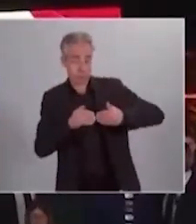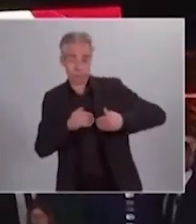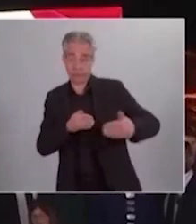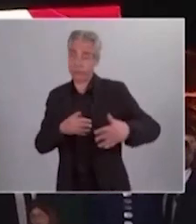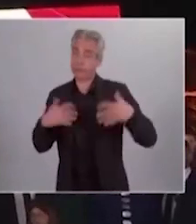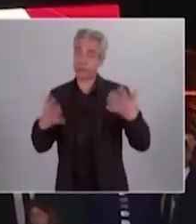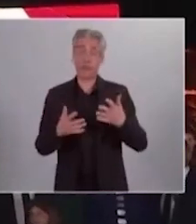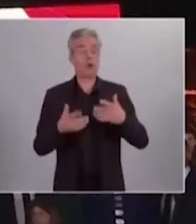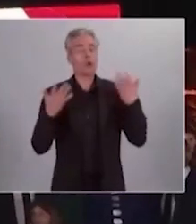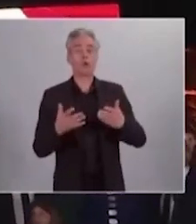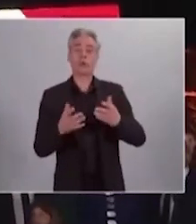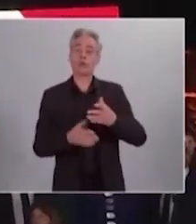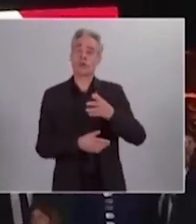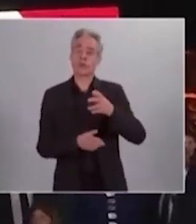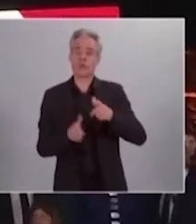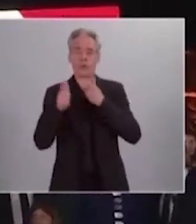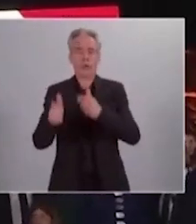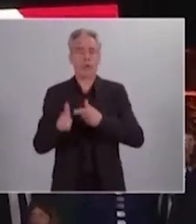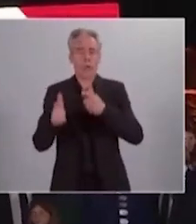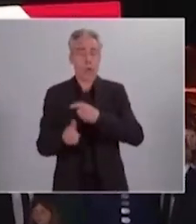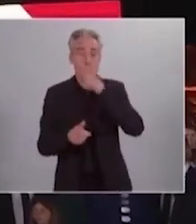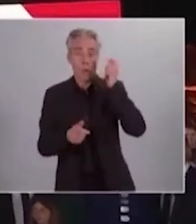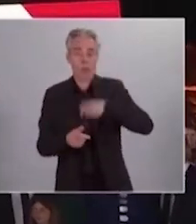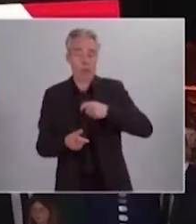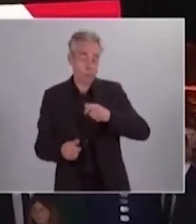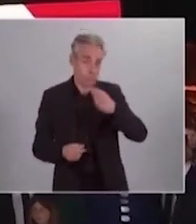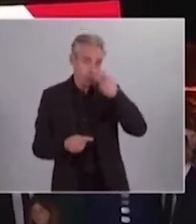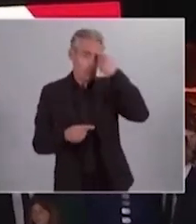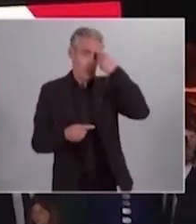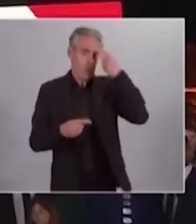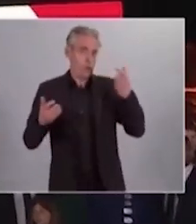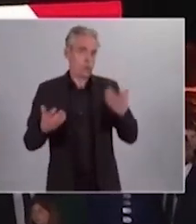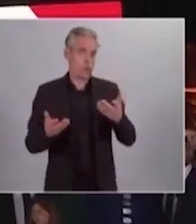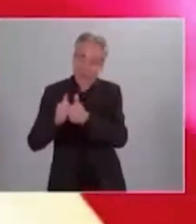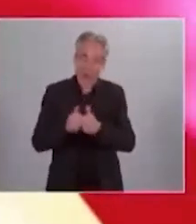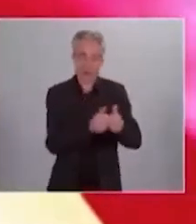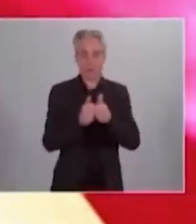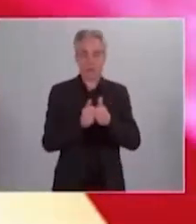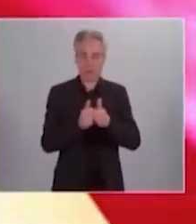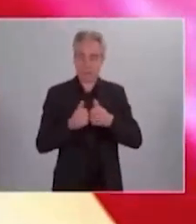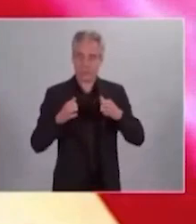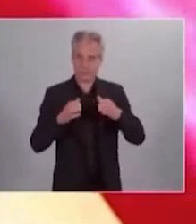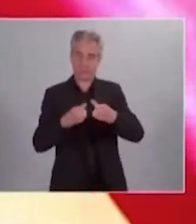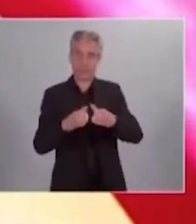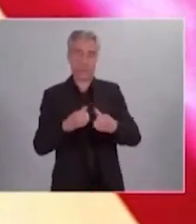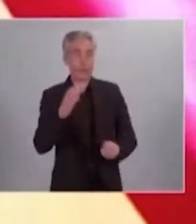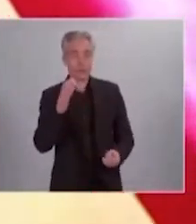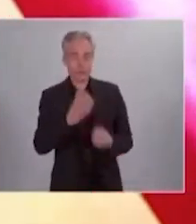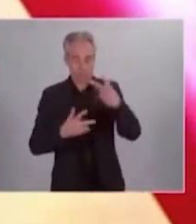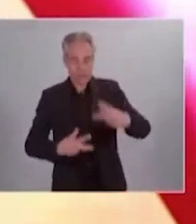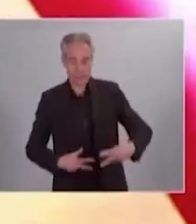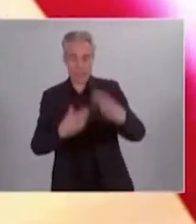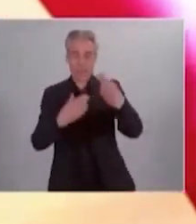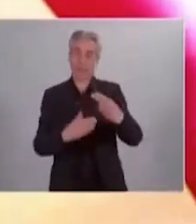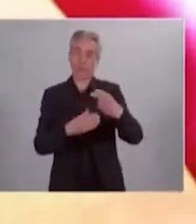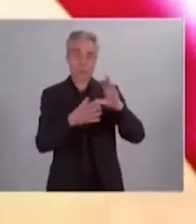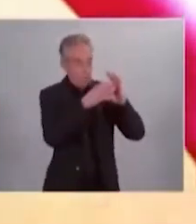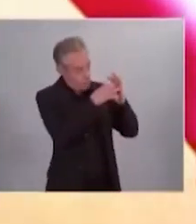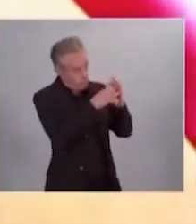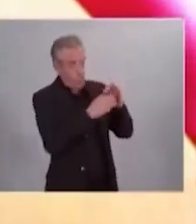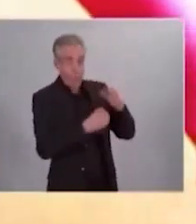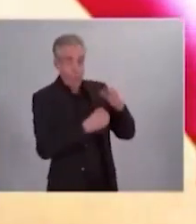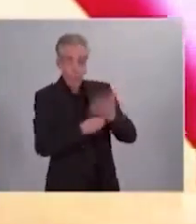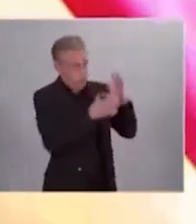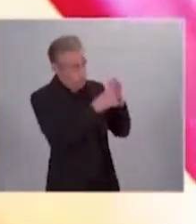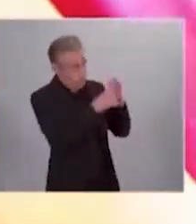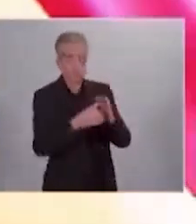ยมแต่ว่าขวาจัดเลยนะคะซึ่งแม้จะเพิ่มจำนวนมากขึ้นในฝรั่งเศสในช่วงโควิด19ที่ผ่านมาเนาะพอโควิด19เราก็จะเห็นบรรยาก